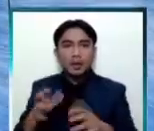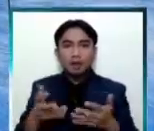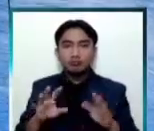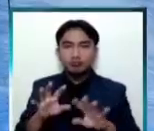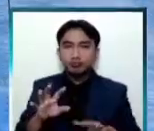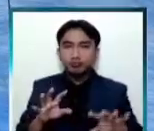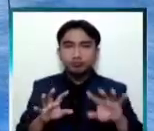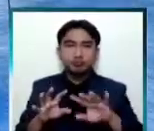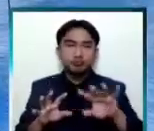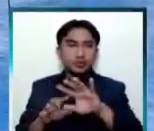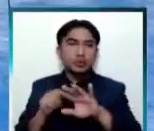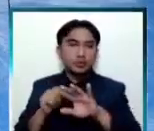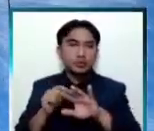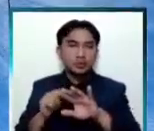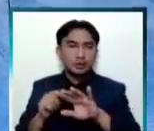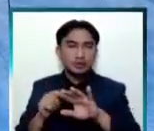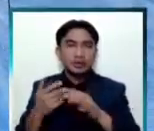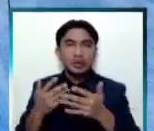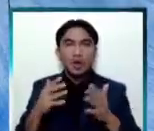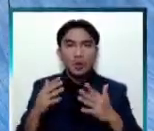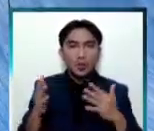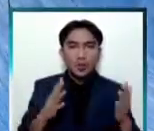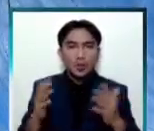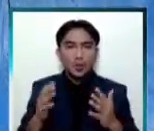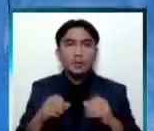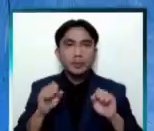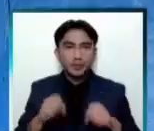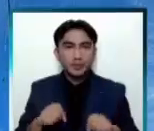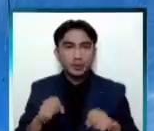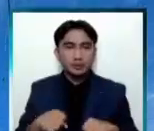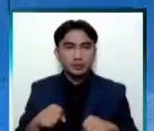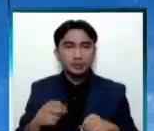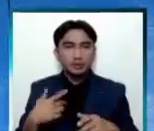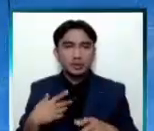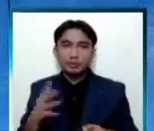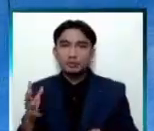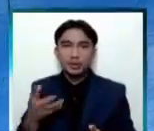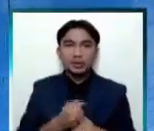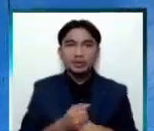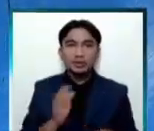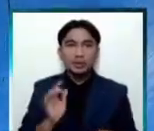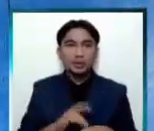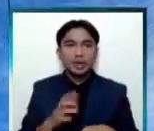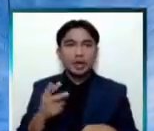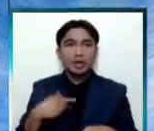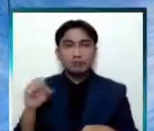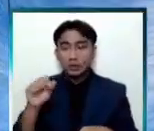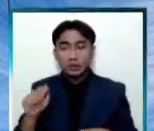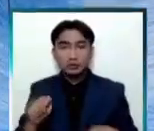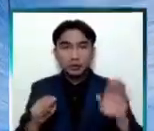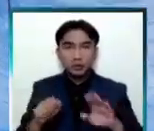Super Typhoon Henry ang hanging habagat. Posibleng maranasan ngayong weekend ang pinakamatinding pag-ulang dadalhin